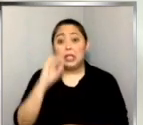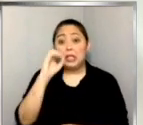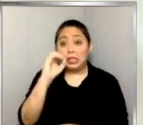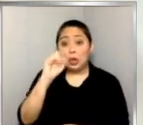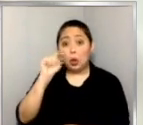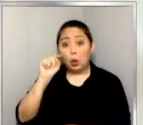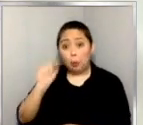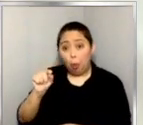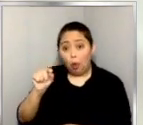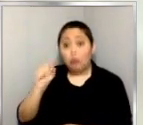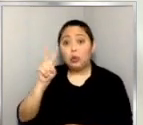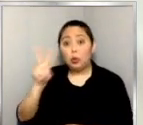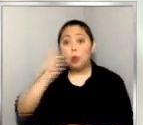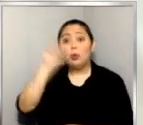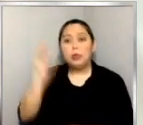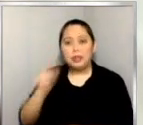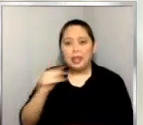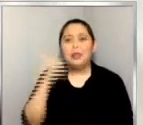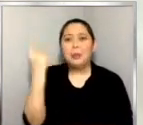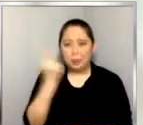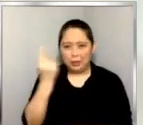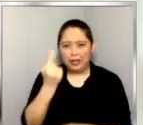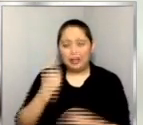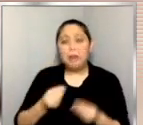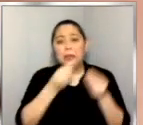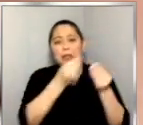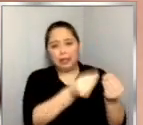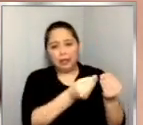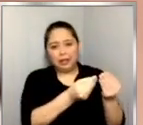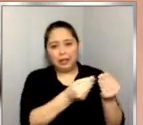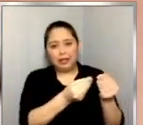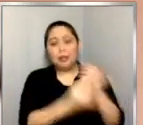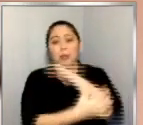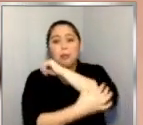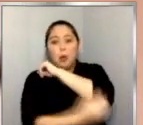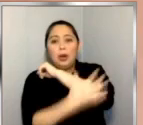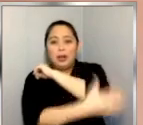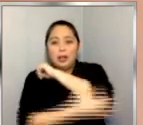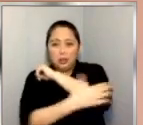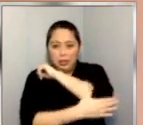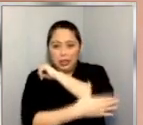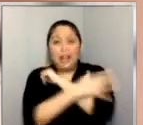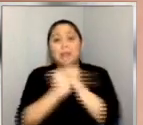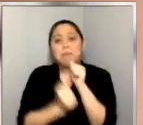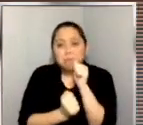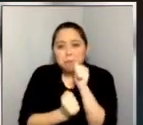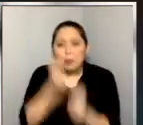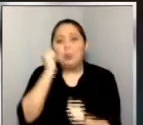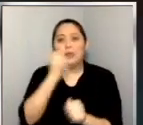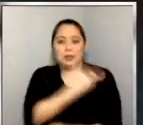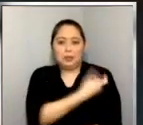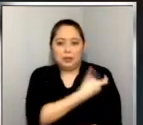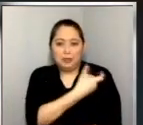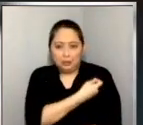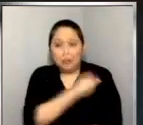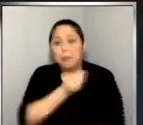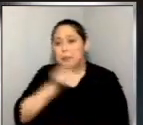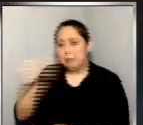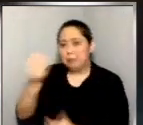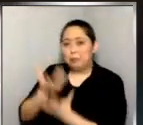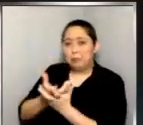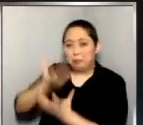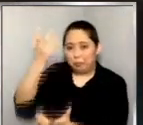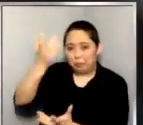bakuna napunta sa mga high income at upper middle income na bansa. Sa mayayamang bansa, isa sa bawat 4 na tao na